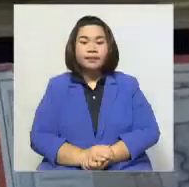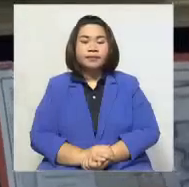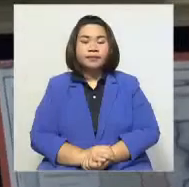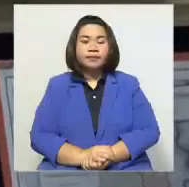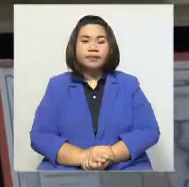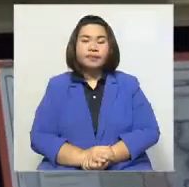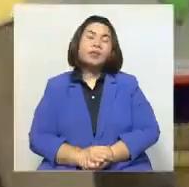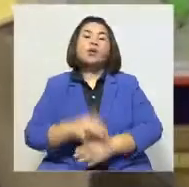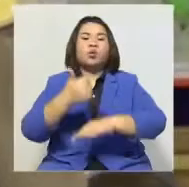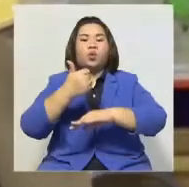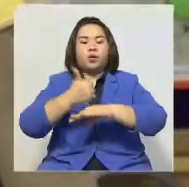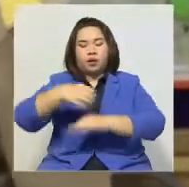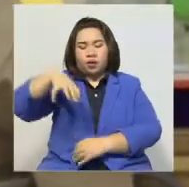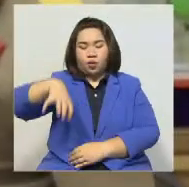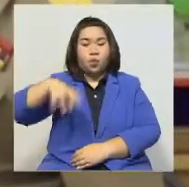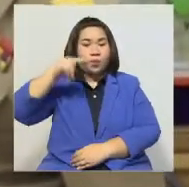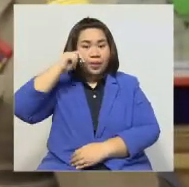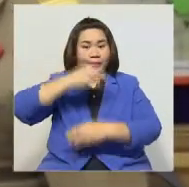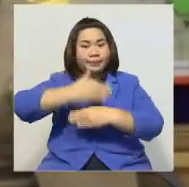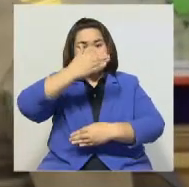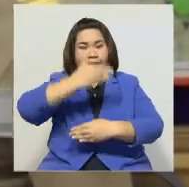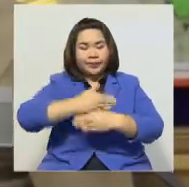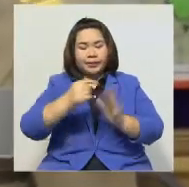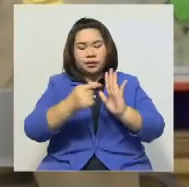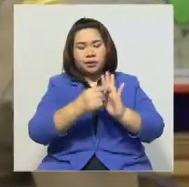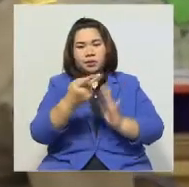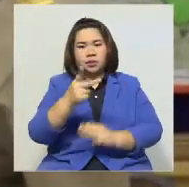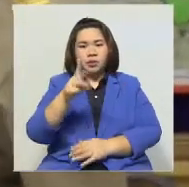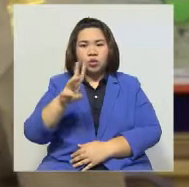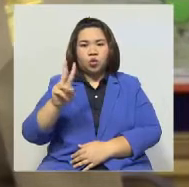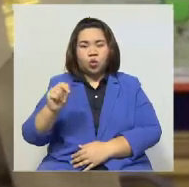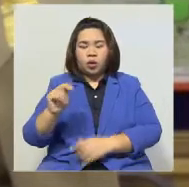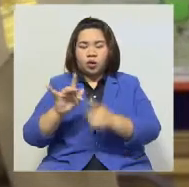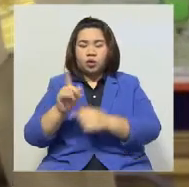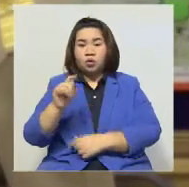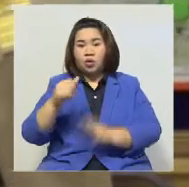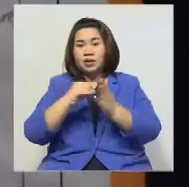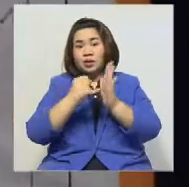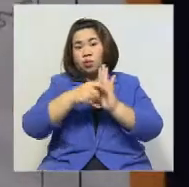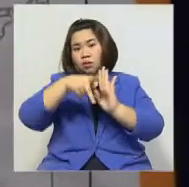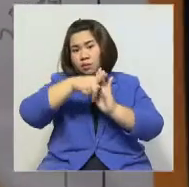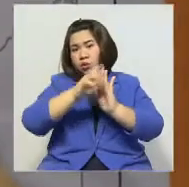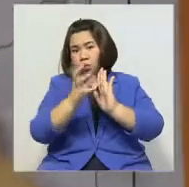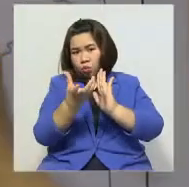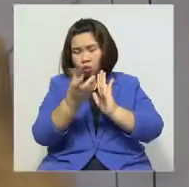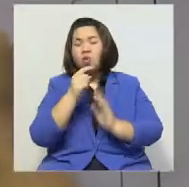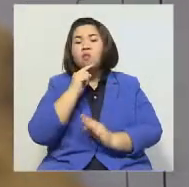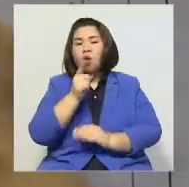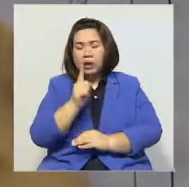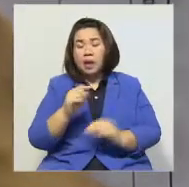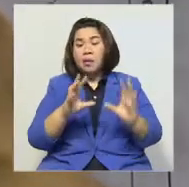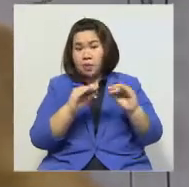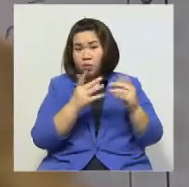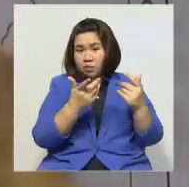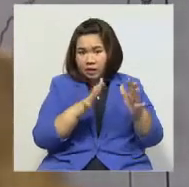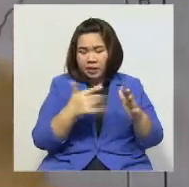นายบัณฑิตอินตะผู้อำนวยการโครงการเขื่อนแควน้อยบำรุงแดนอันเนื่องมาจากพระราชดำริจังหวัดพิษณุโลกกล่าวภายหลังจากการประชุมนะครับว่าได้มีการเต